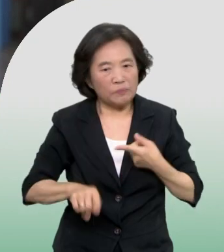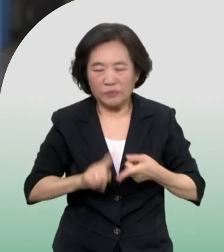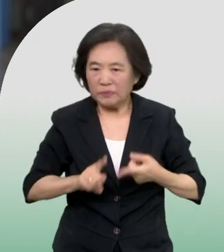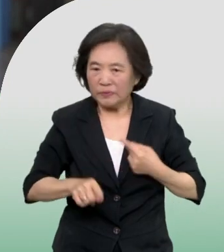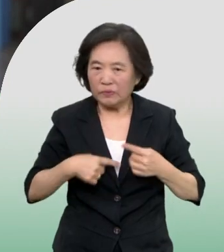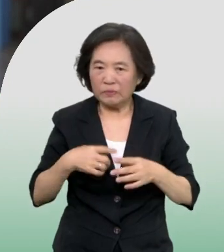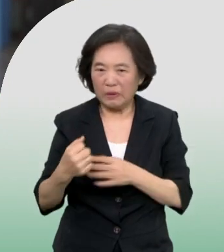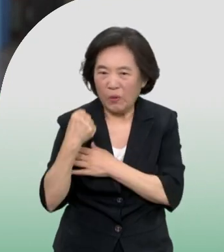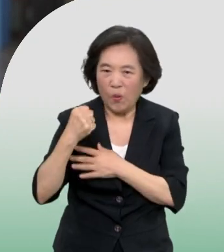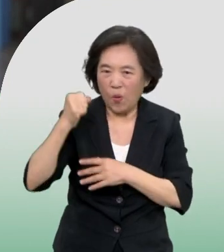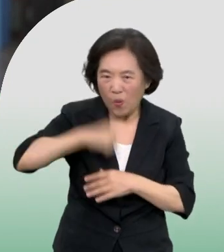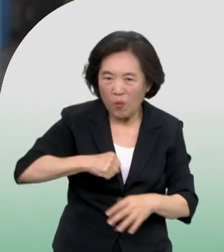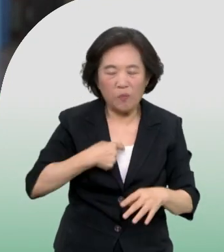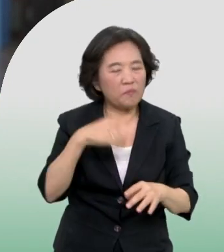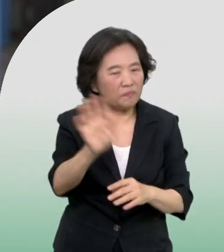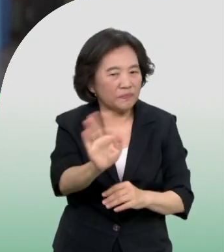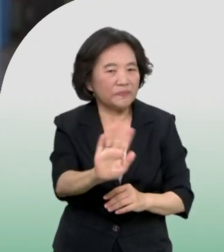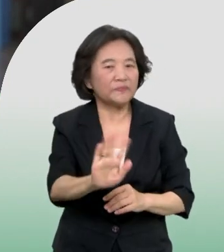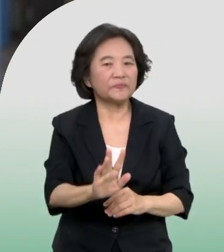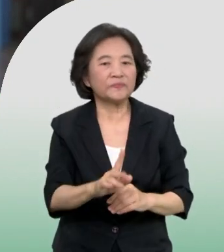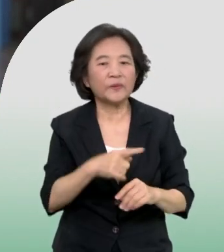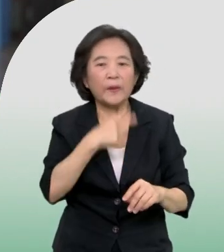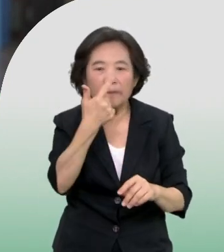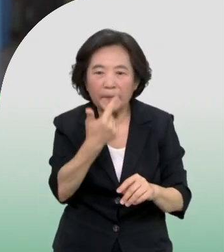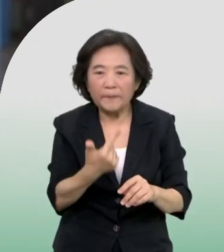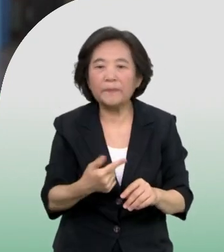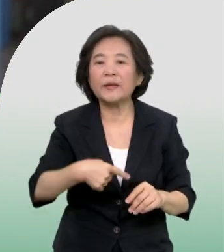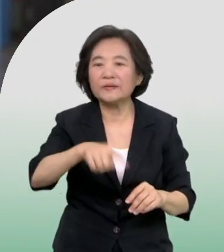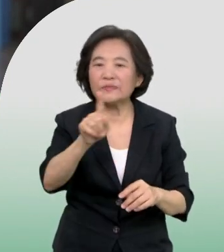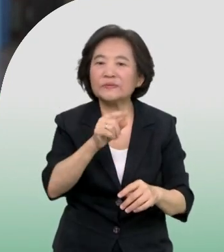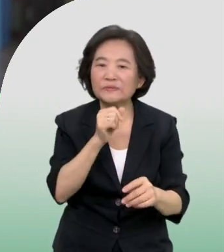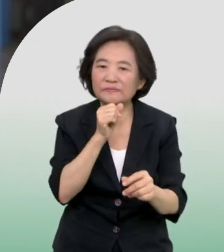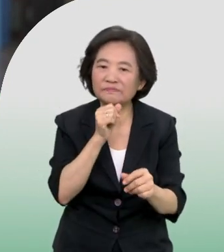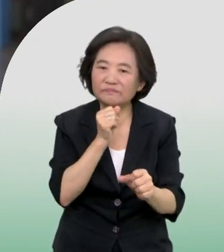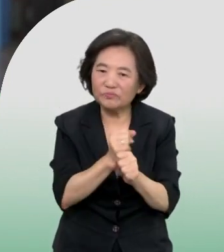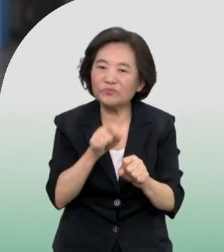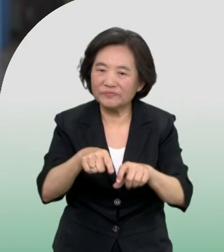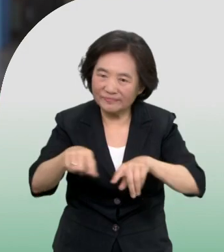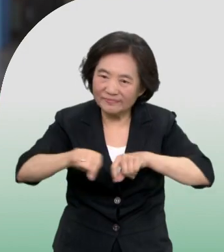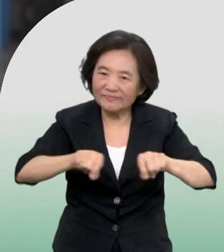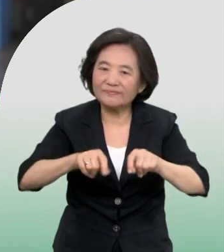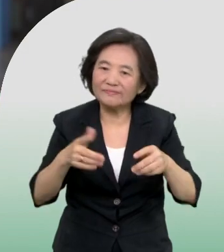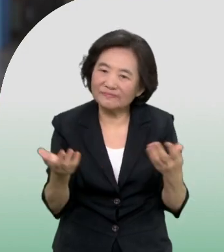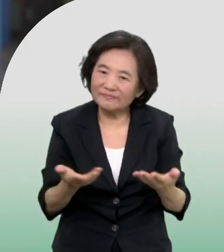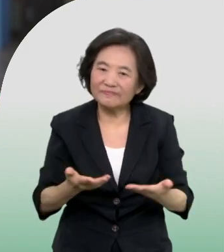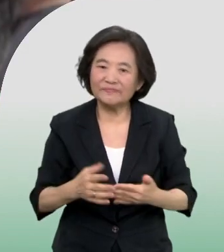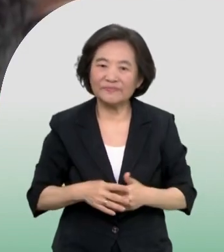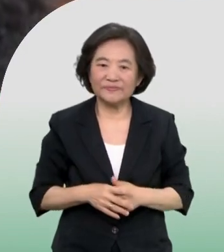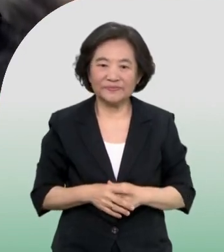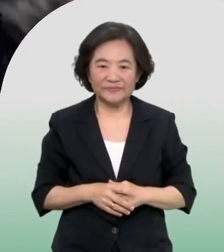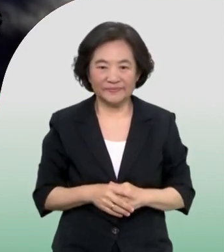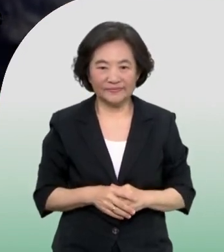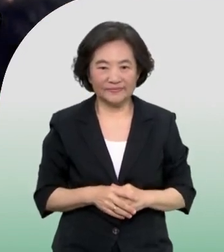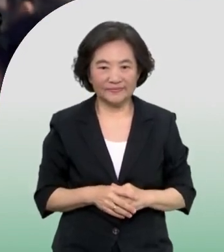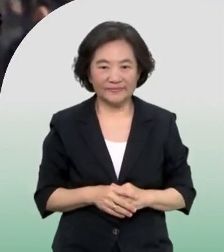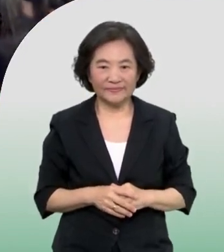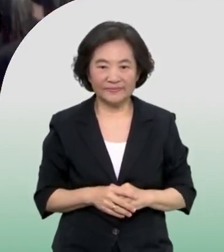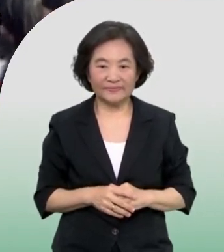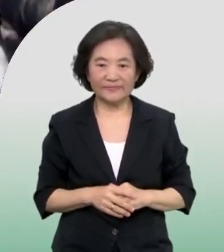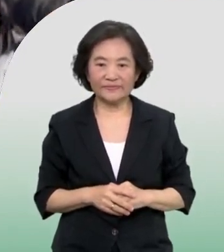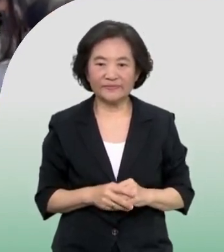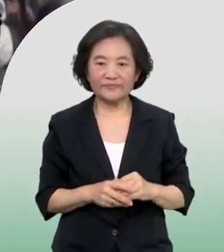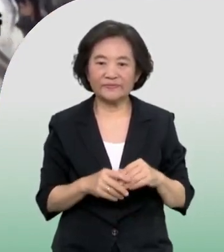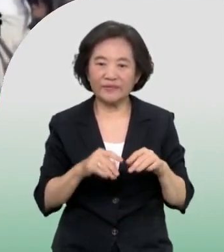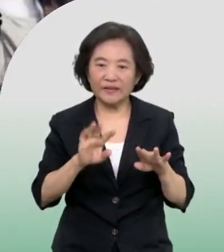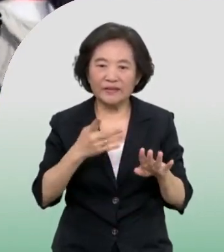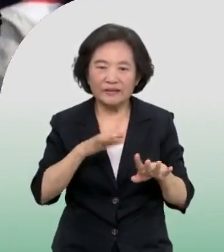这样子的这么强势，所以我们会比较慢慢的去做这个推动。 不过